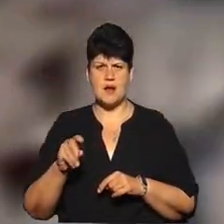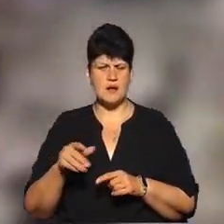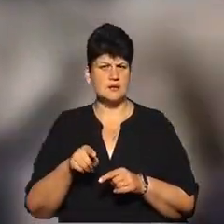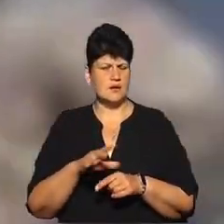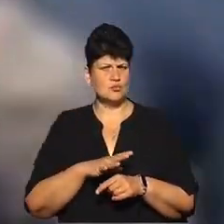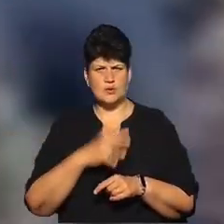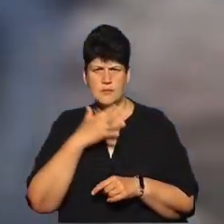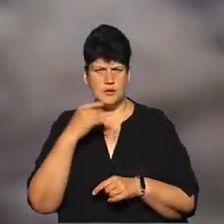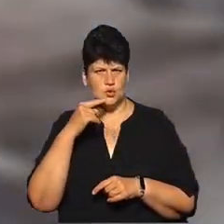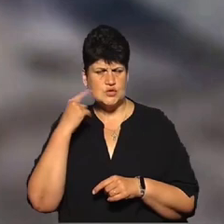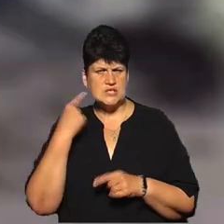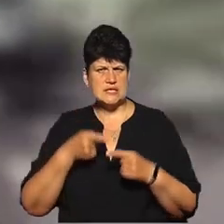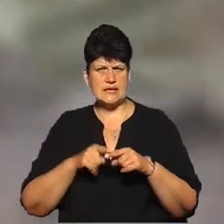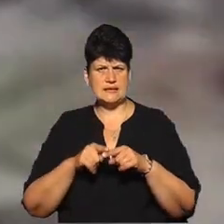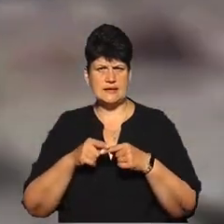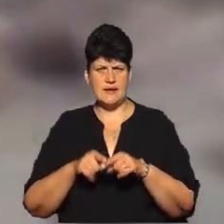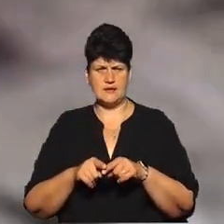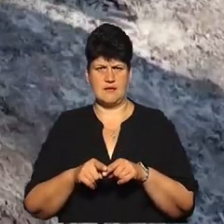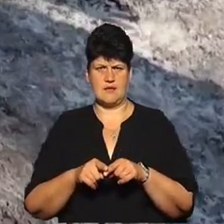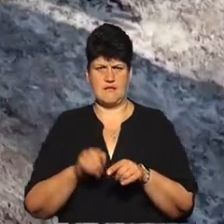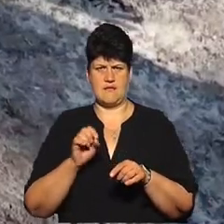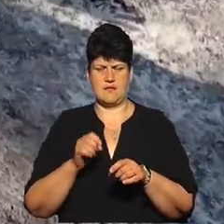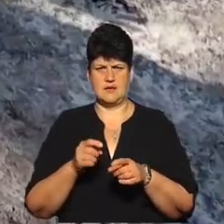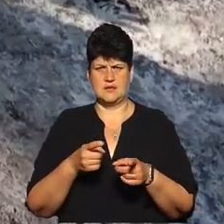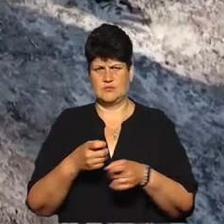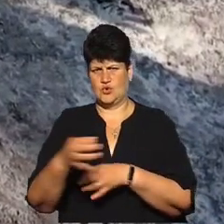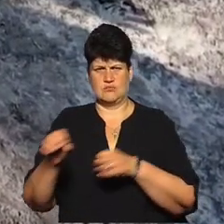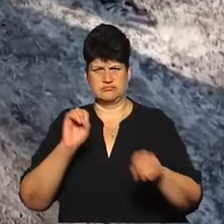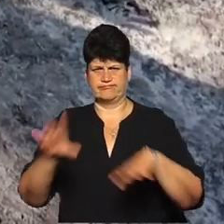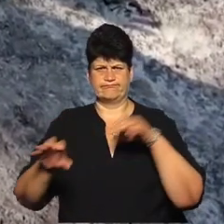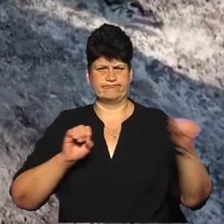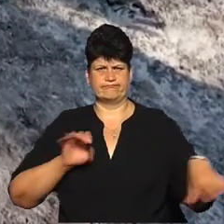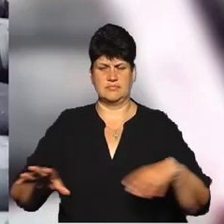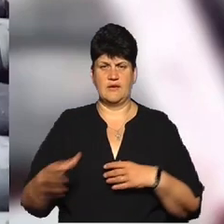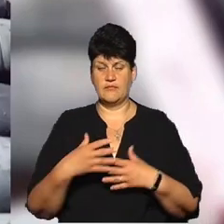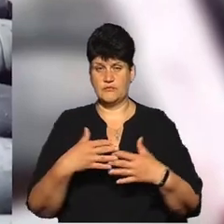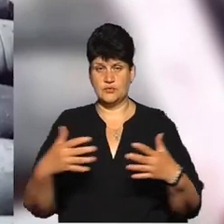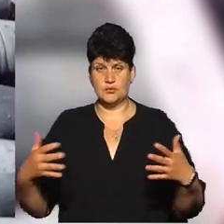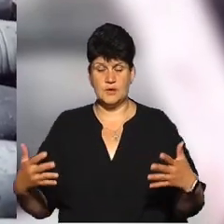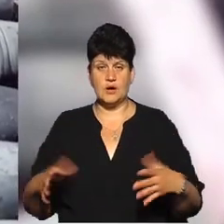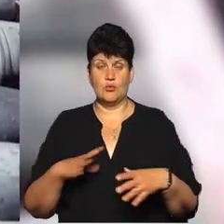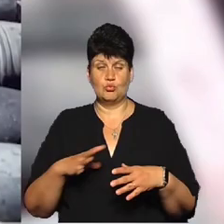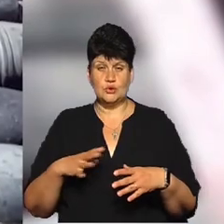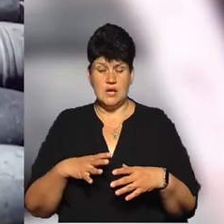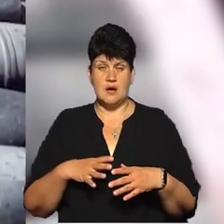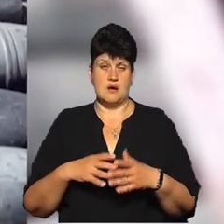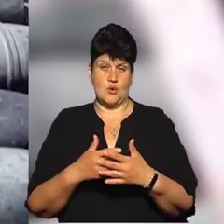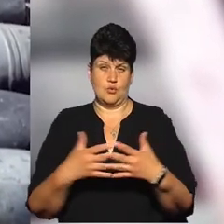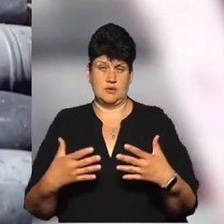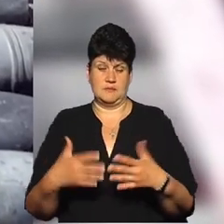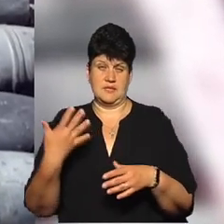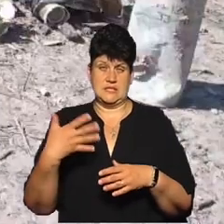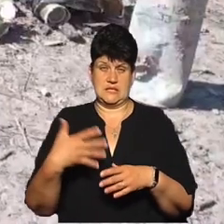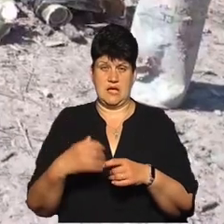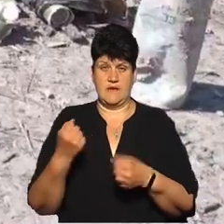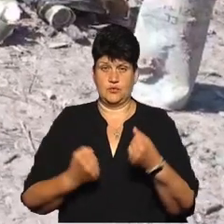а боєприпаси розкидані по усій території. Була колона там з 5-10 автомобілів, в кожному автомобілі біля 200 снарядів. Кожен